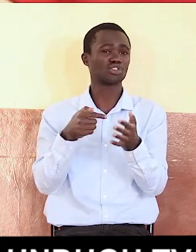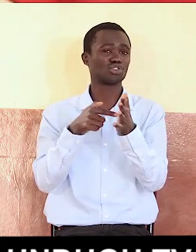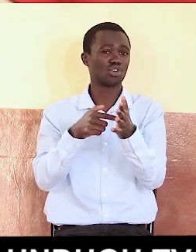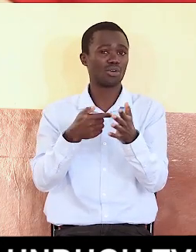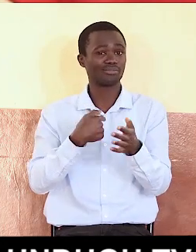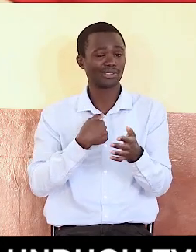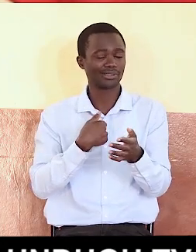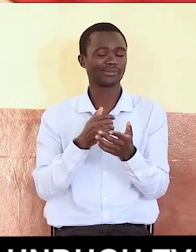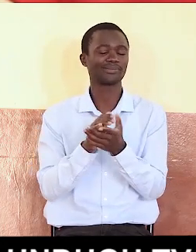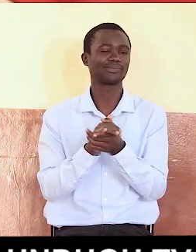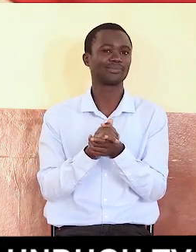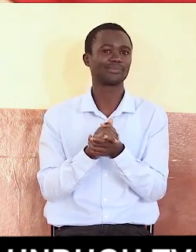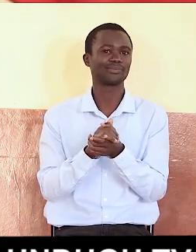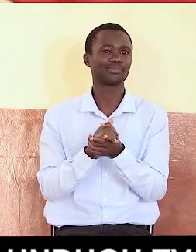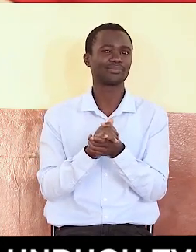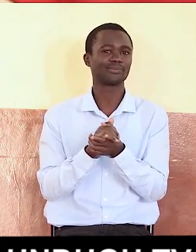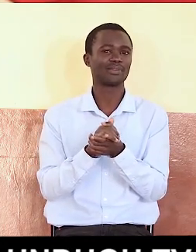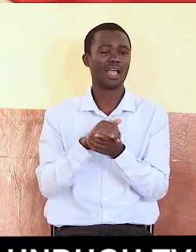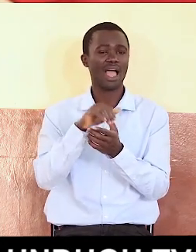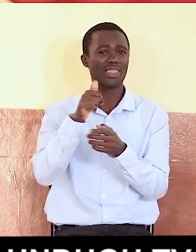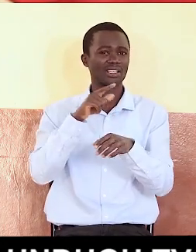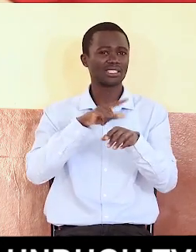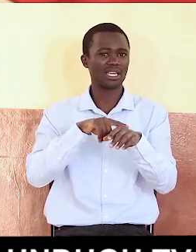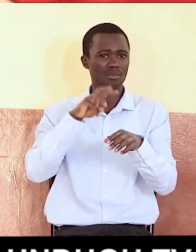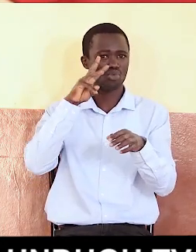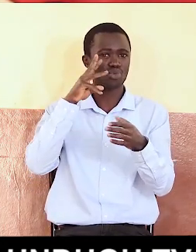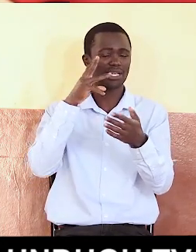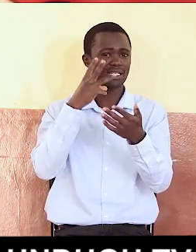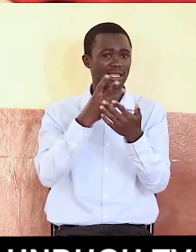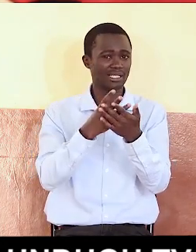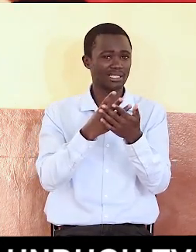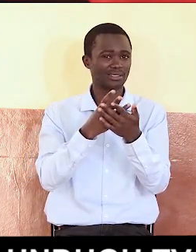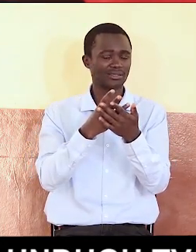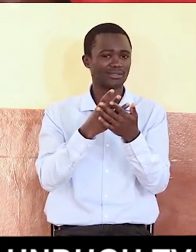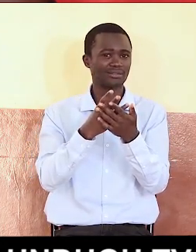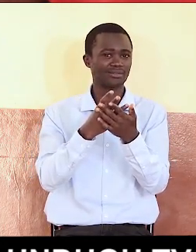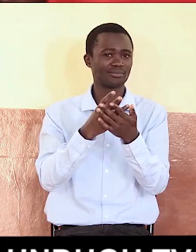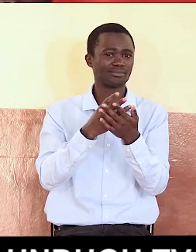hivi sasa akiwa shahidi anajifanya pastor.